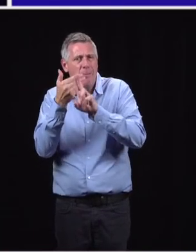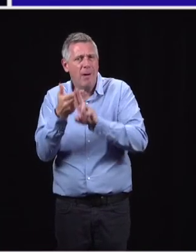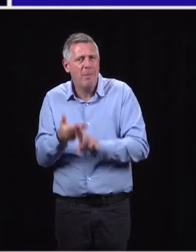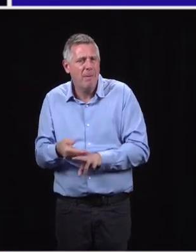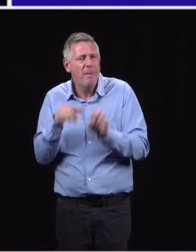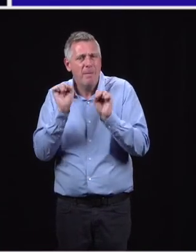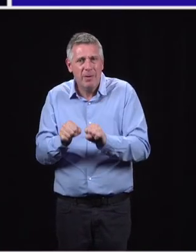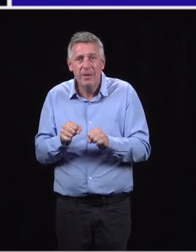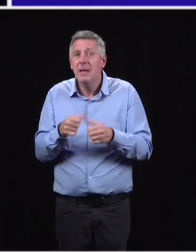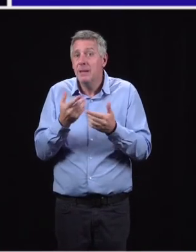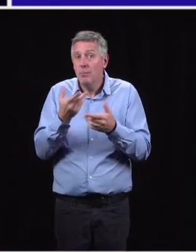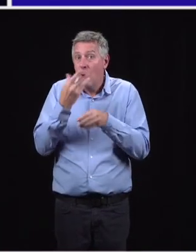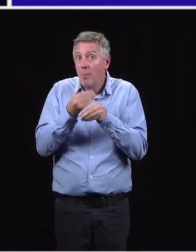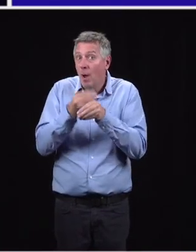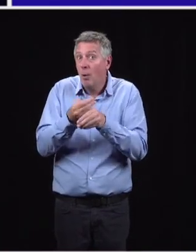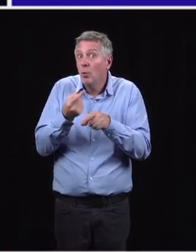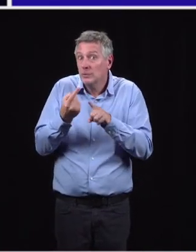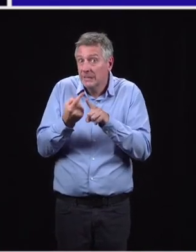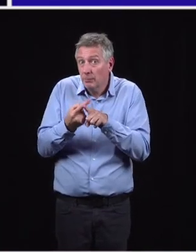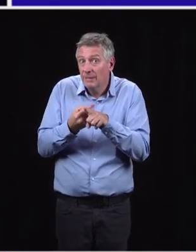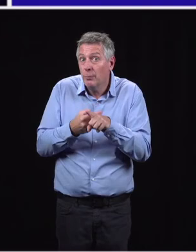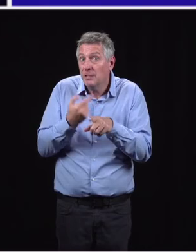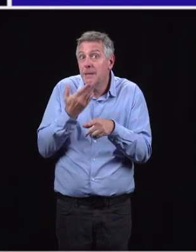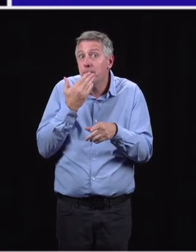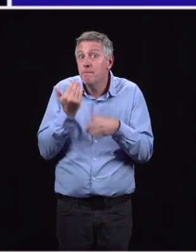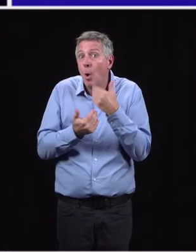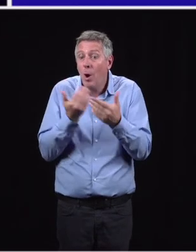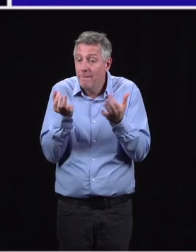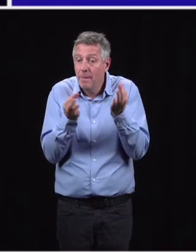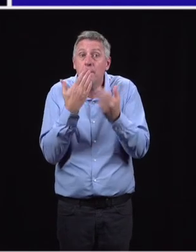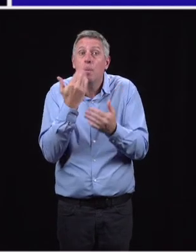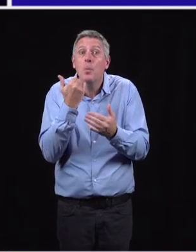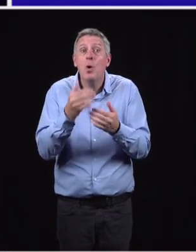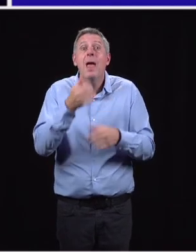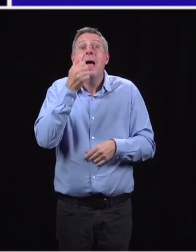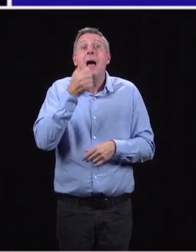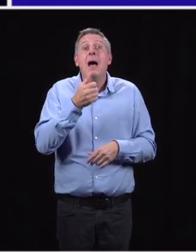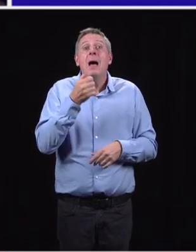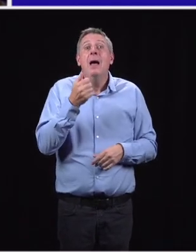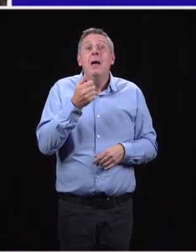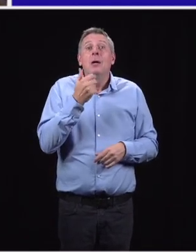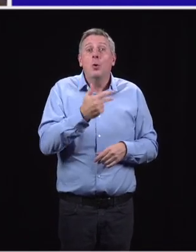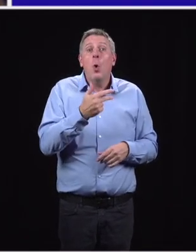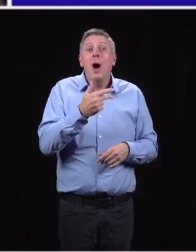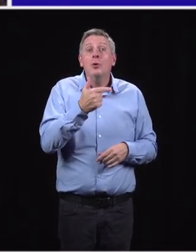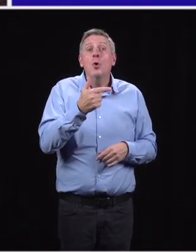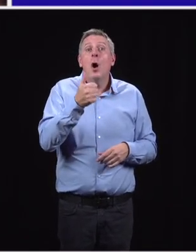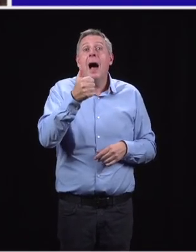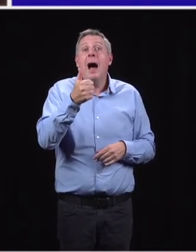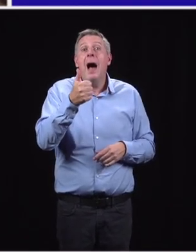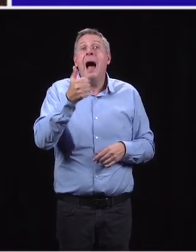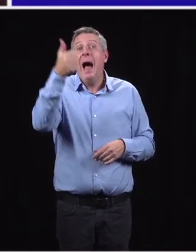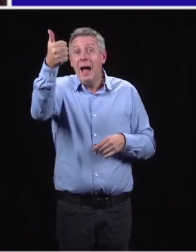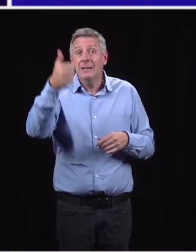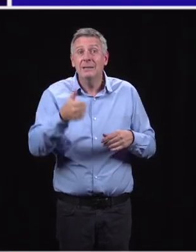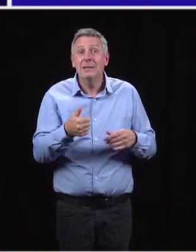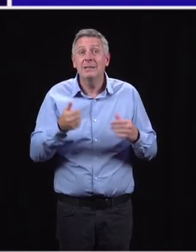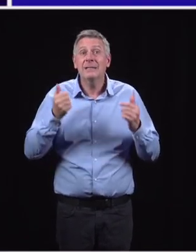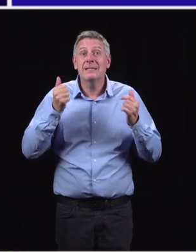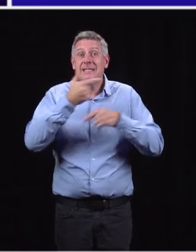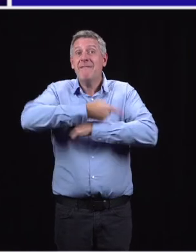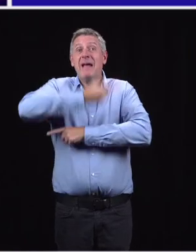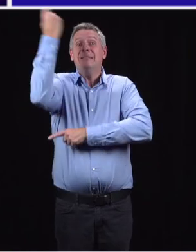progresser au fur et à mesure excellent je dis un 3 2 1 diversité comme ça ceux qui sont devant moi ils vont m'aider 3 2 1